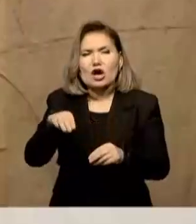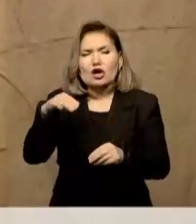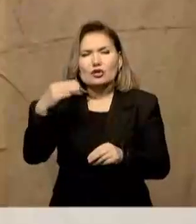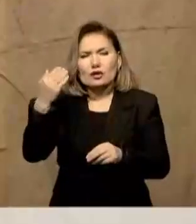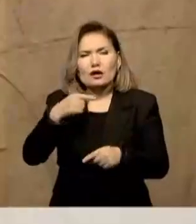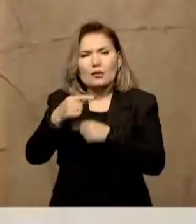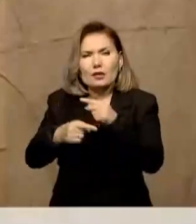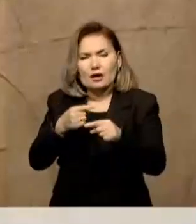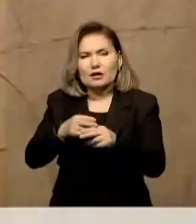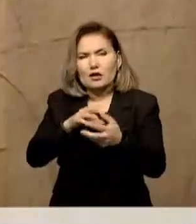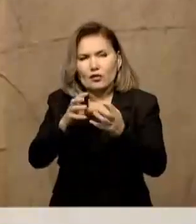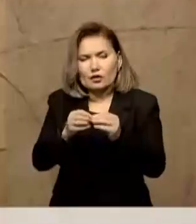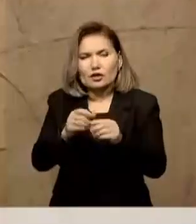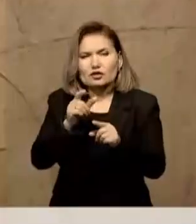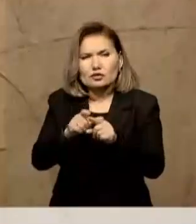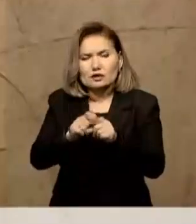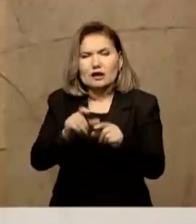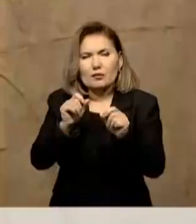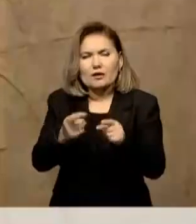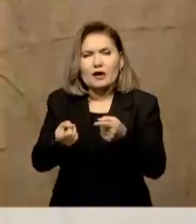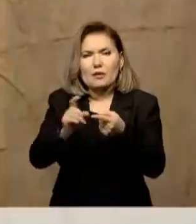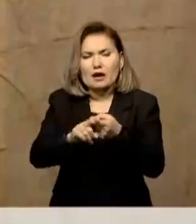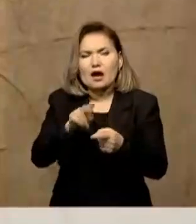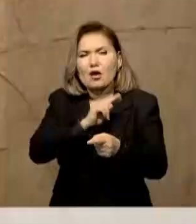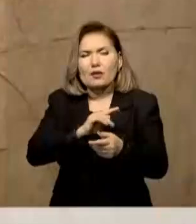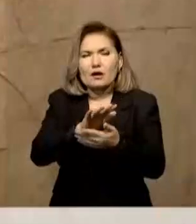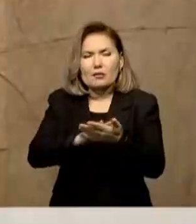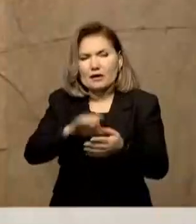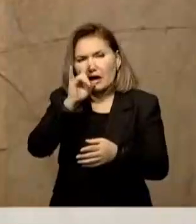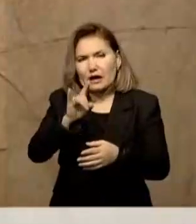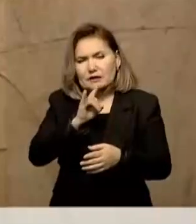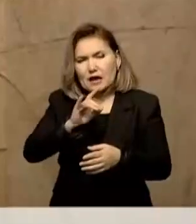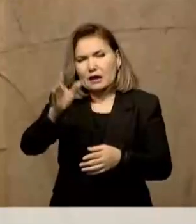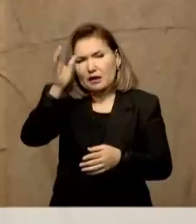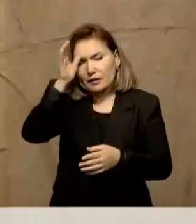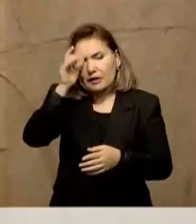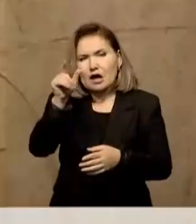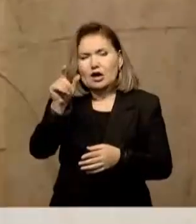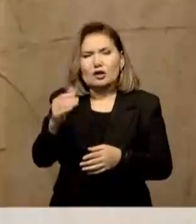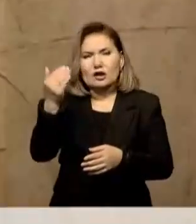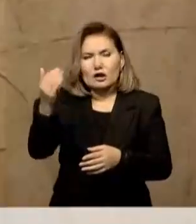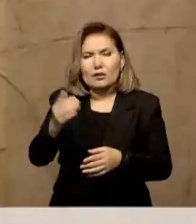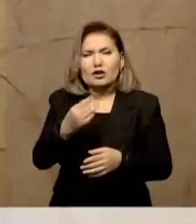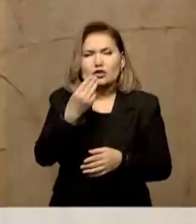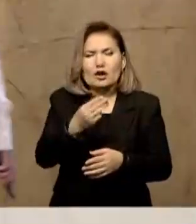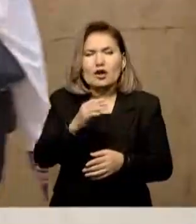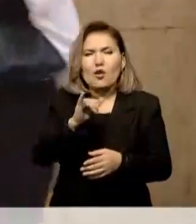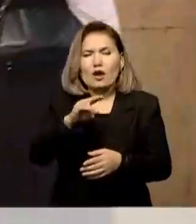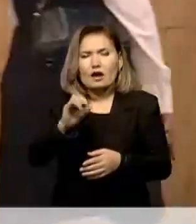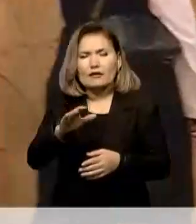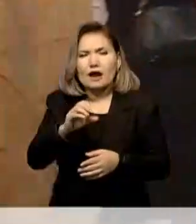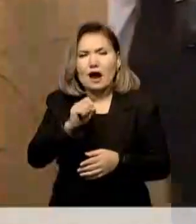би сөзінің бек сөзінің арасындағы байланысты. Одан кейінгі қазақ тұлғалары мысалы Шоқан Уәлихановтың,